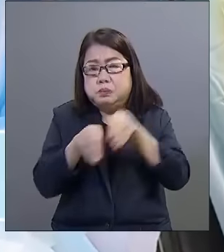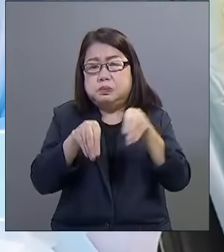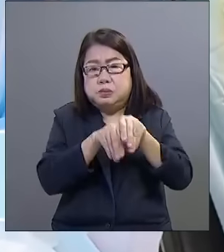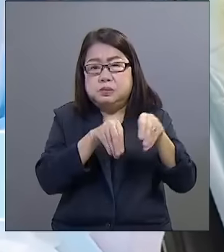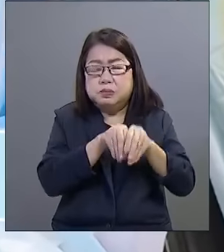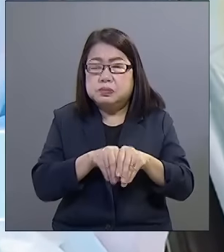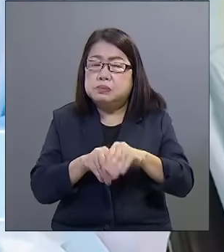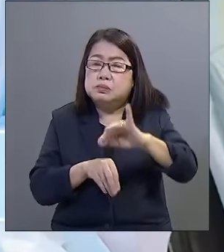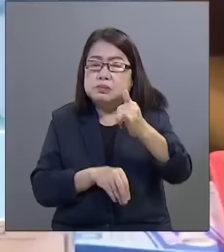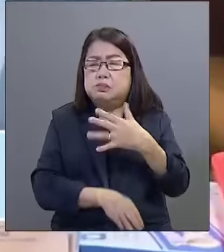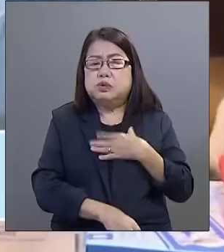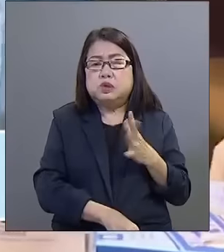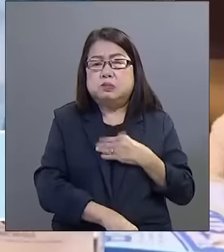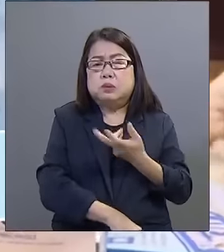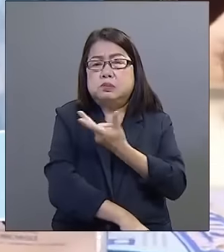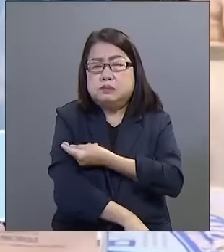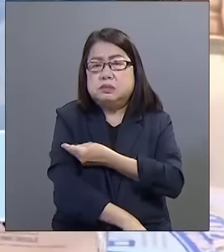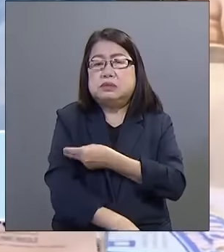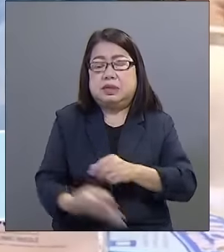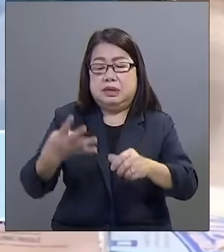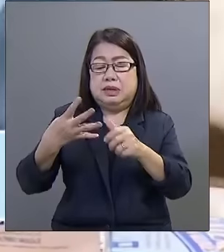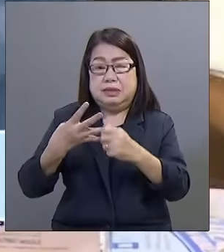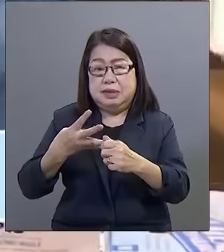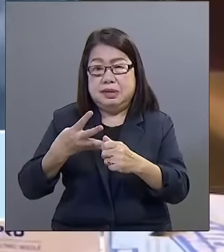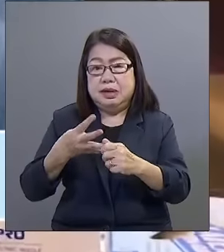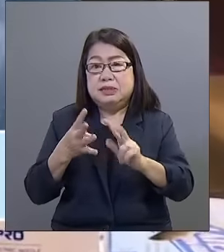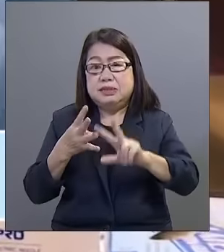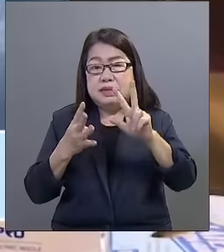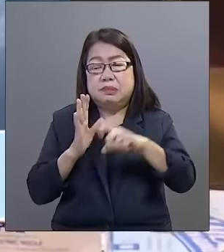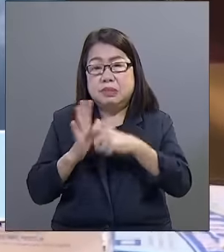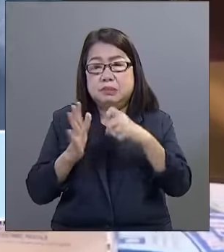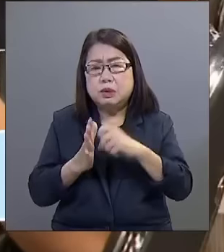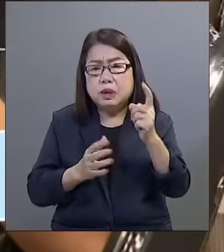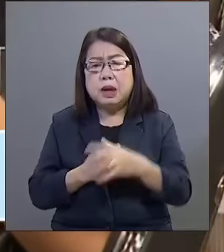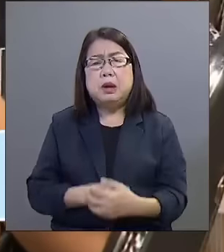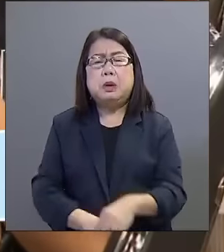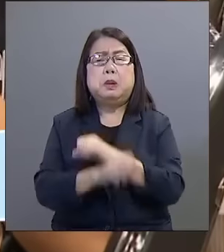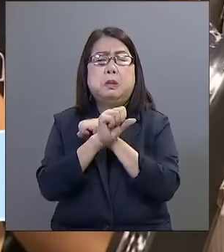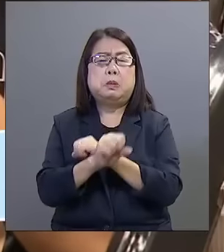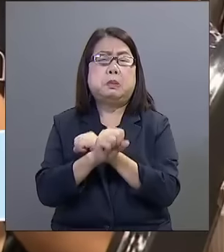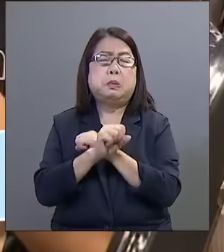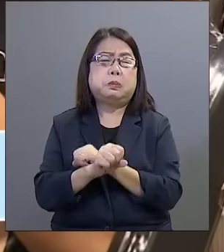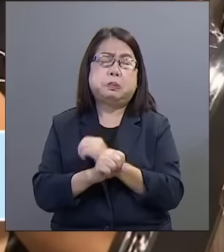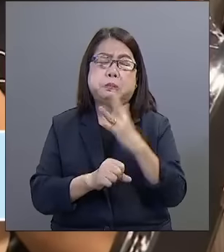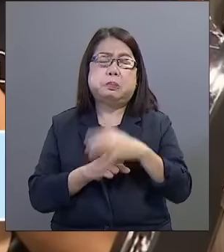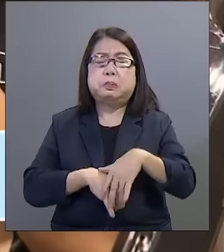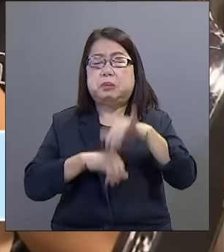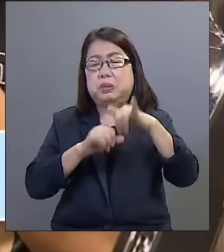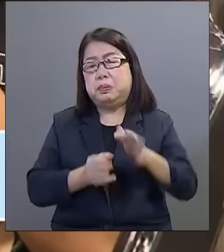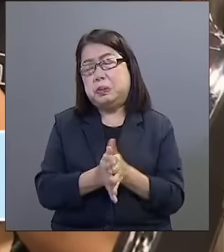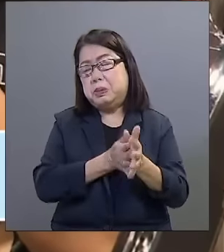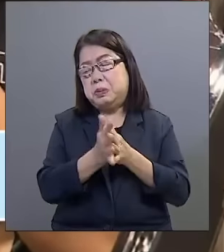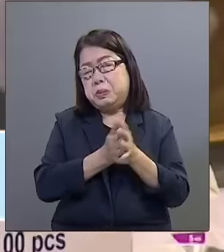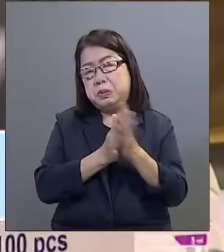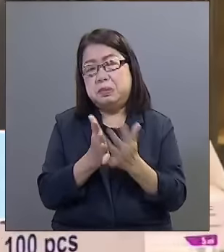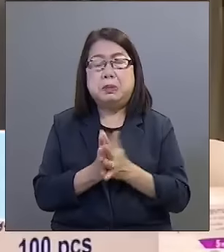ประการที่สองนะครับ ครับ ประการที่สามเนี่ยคือการลดกาดฮะคือล้างมือหน้ากากหรือเว้นระยะห่างเนี่ยลด